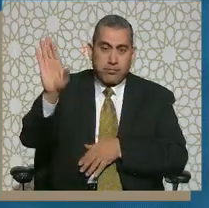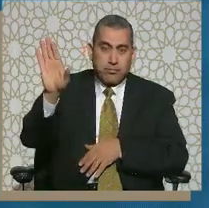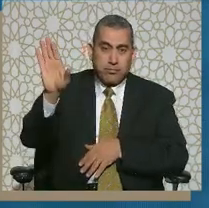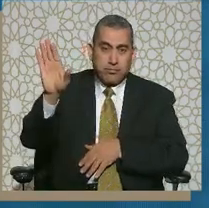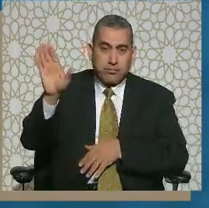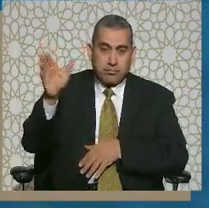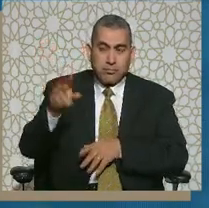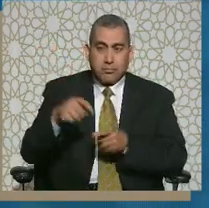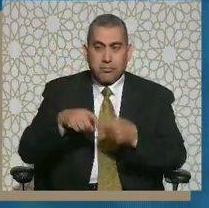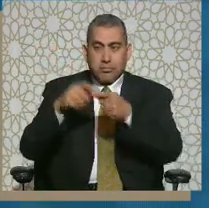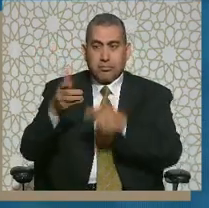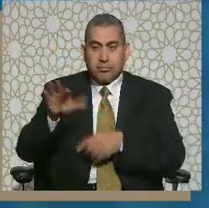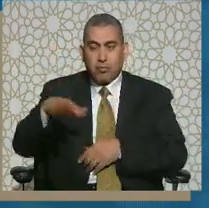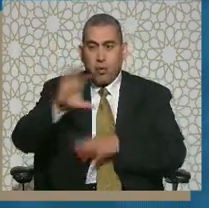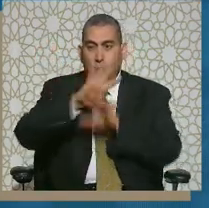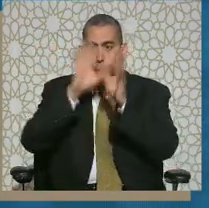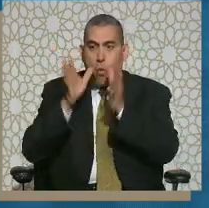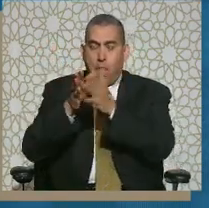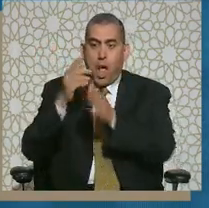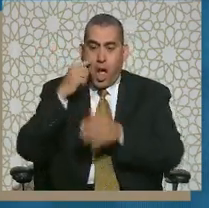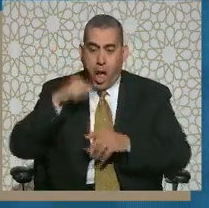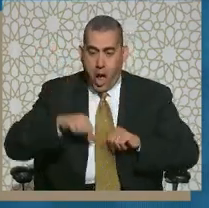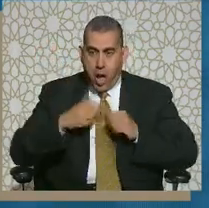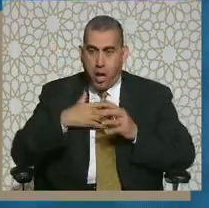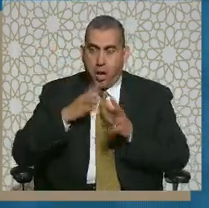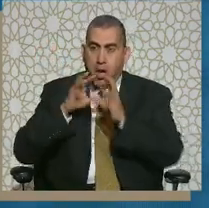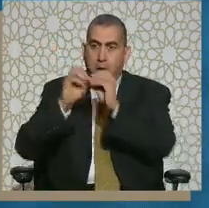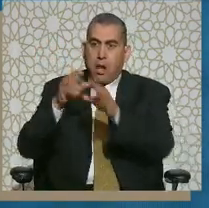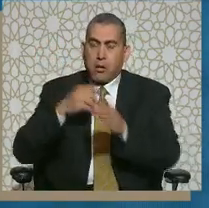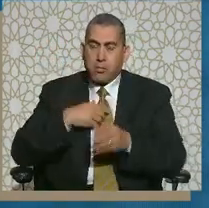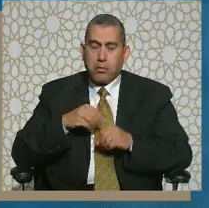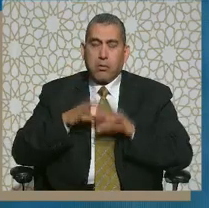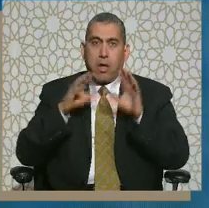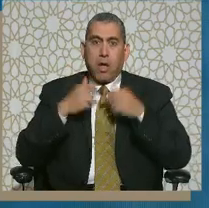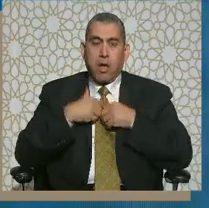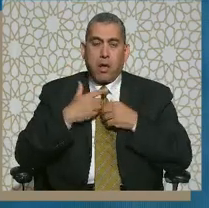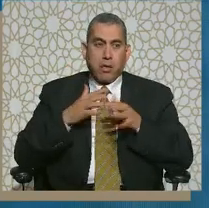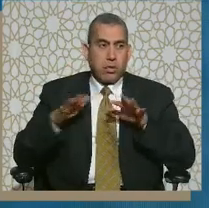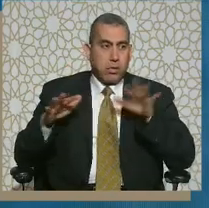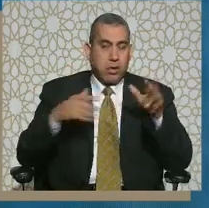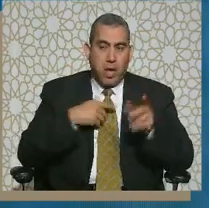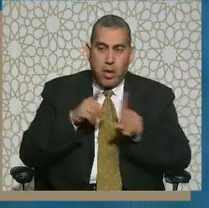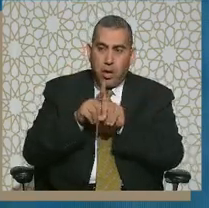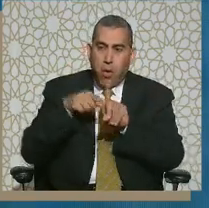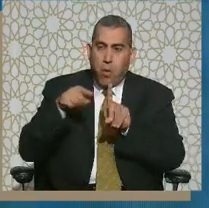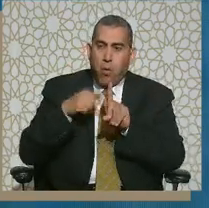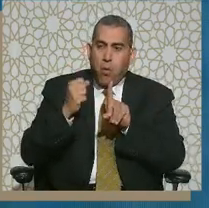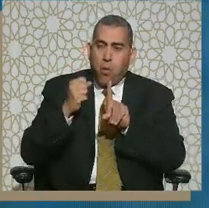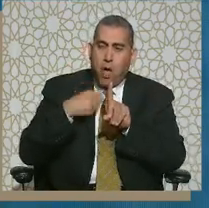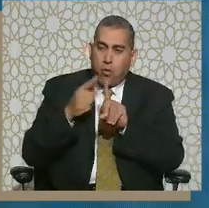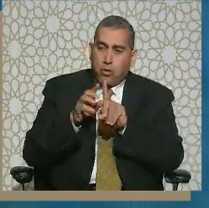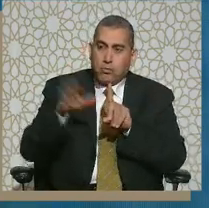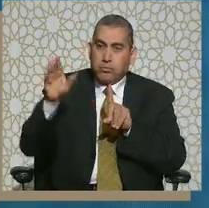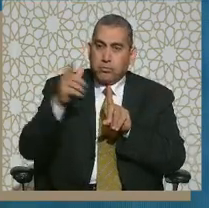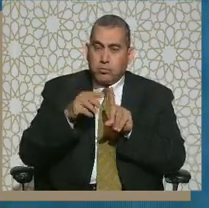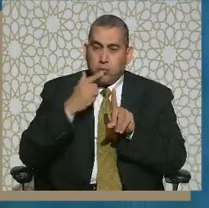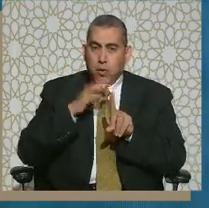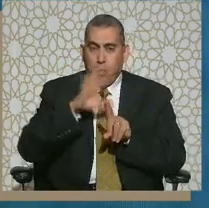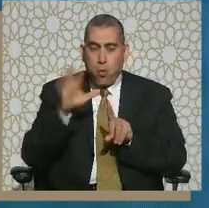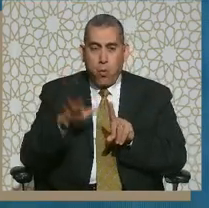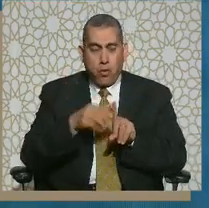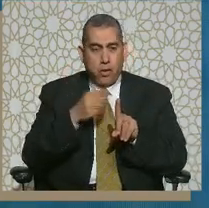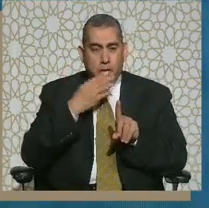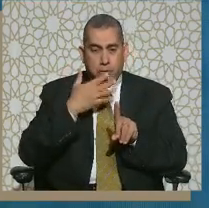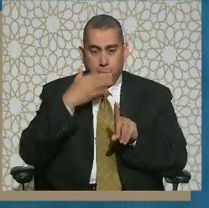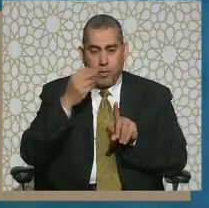انتقل وخد معك معاه حياتك فانت ضعت واصبحت مشتت والحياه ما بقاش ليها طعم وده كله كذب